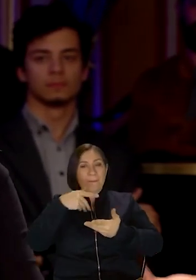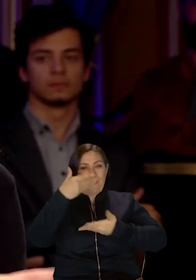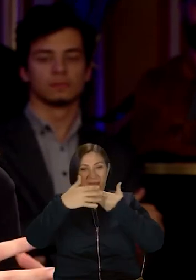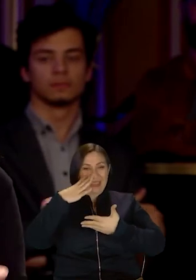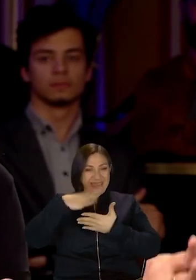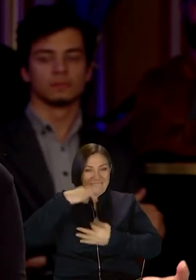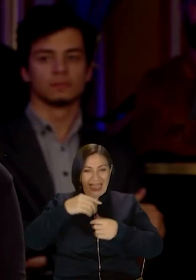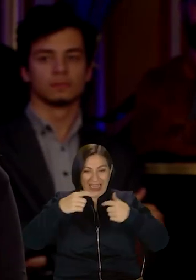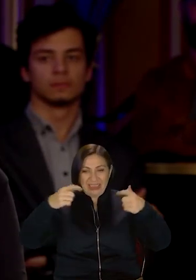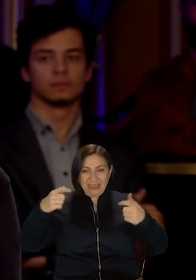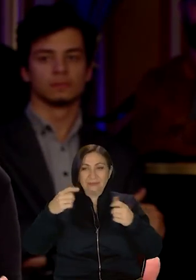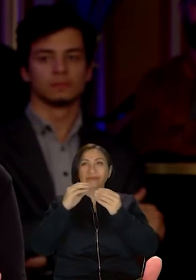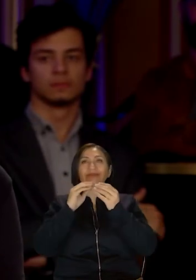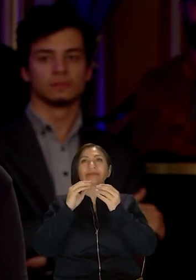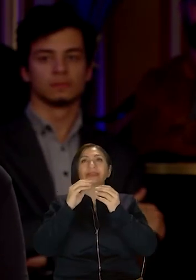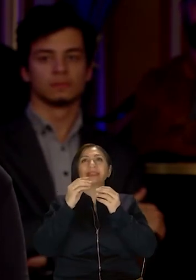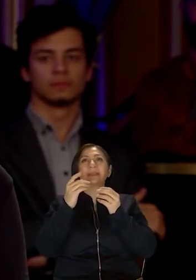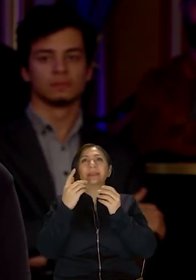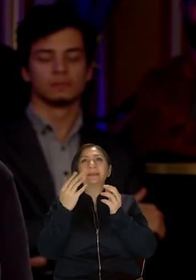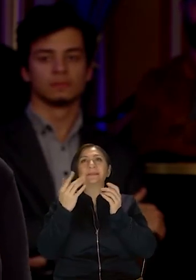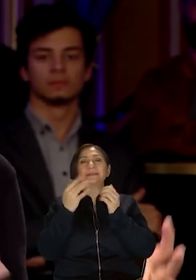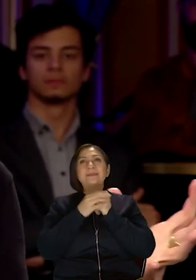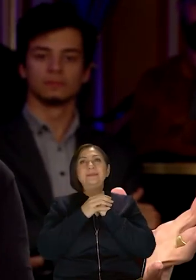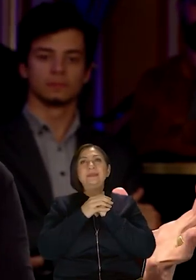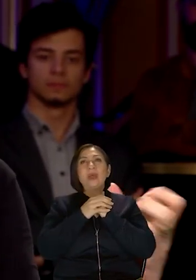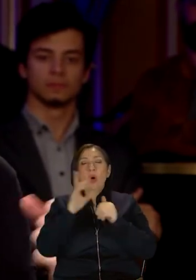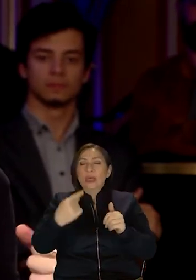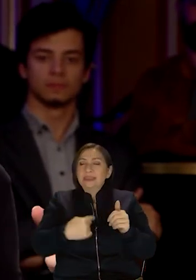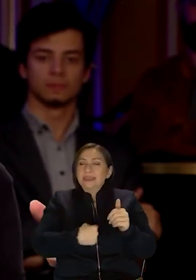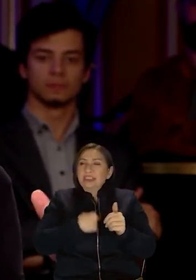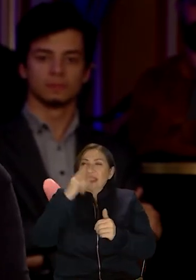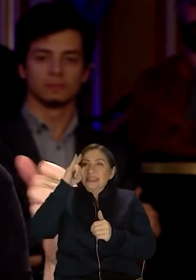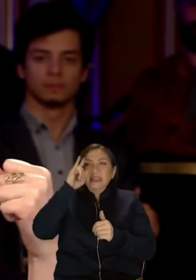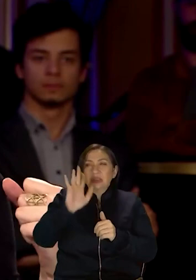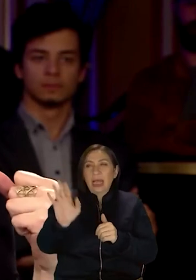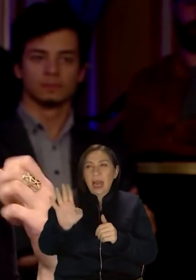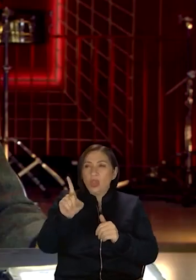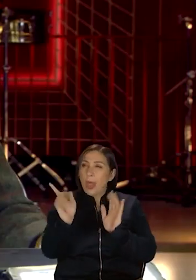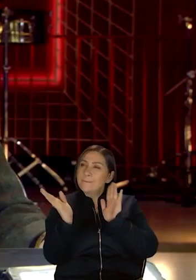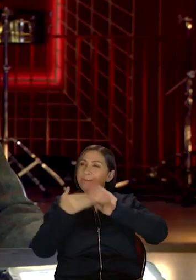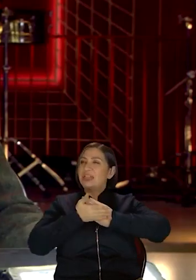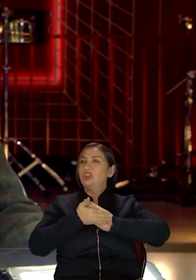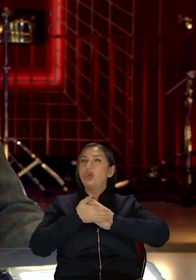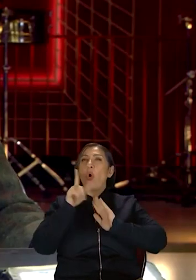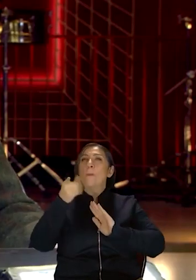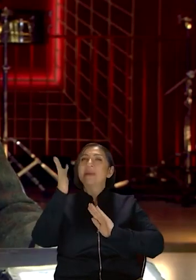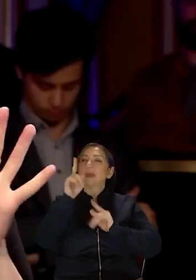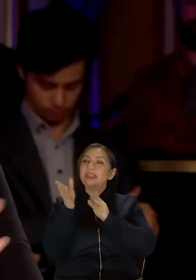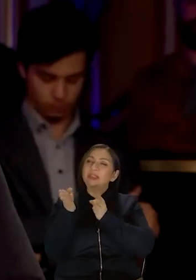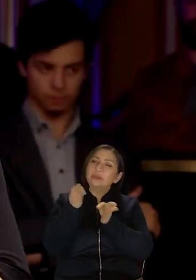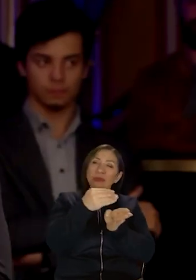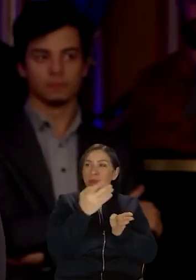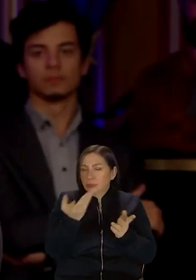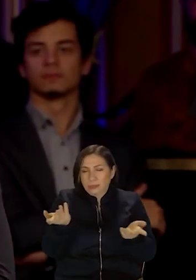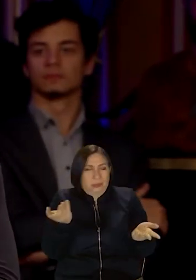bu kişisel gelişim meselelerinde falan şey gibi bir hal var şey. O hissettiğin şey kıskançlık değil. Onunla barış. O başka bir şeye evrilebilir falan. Hani